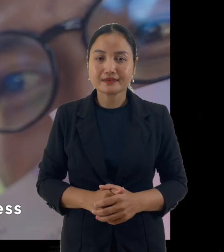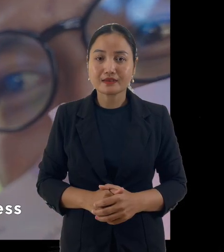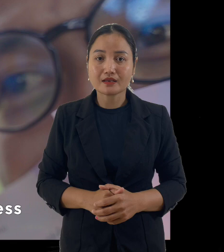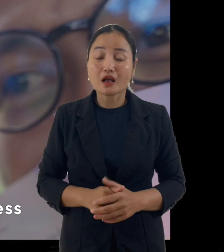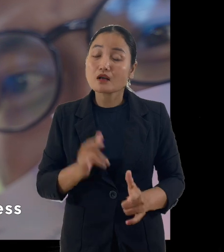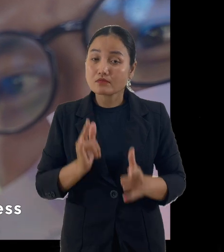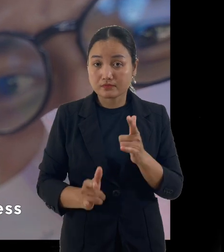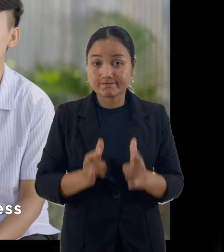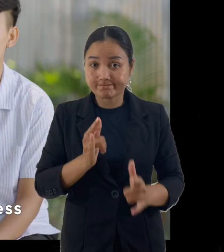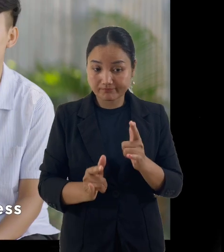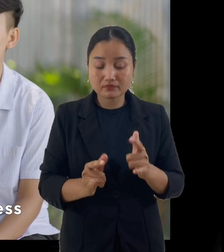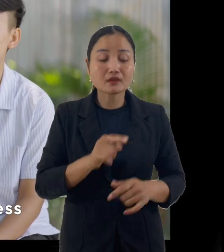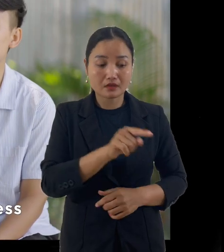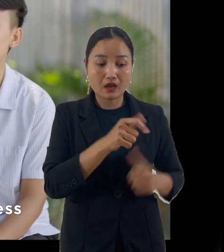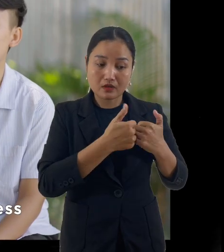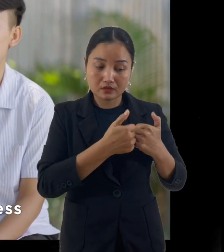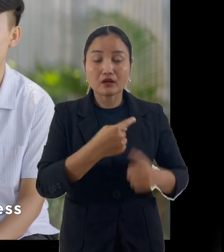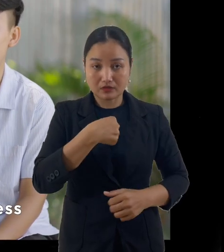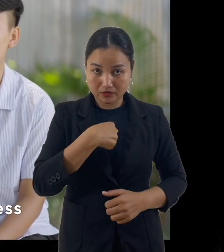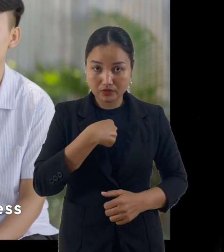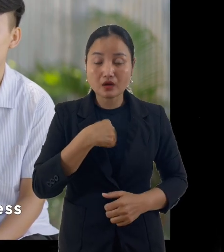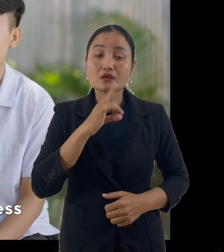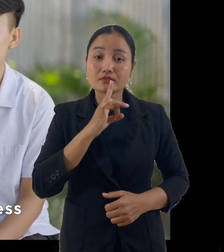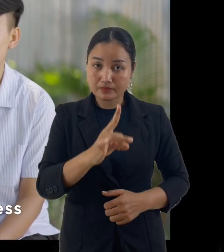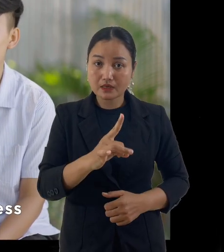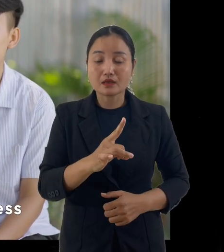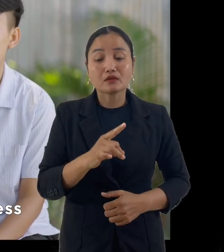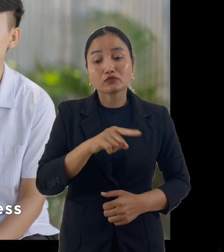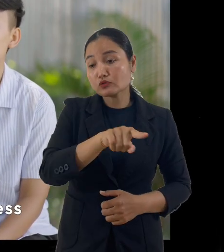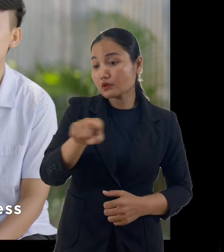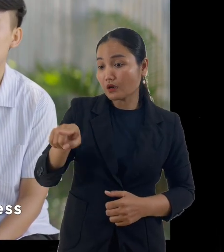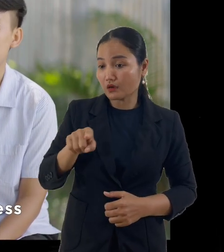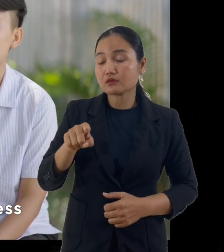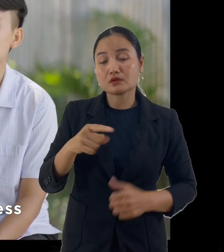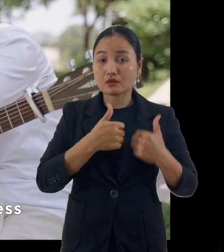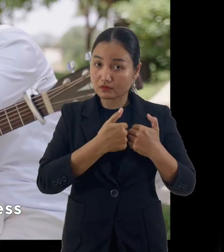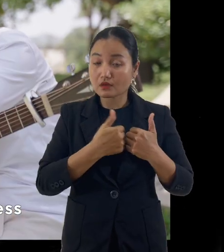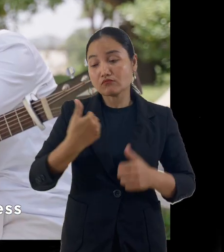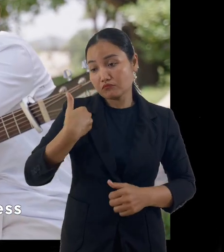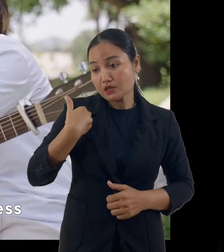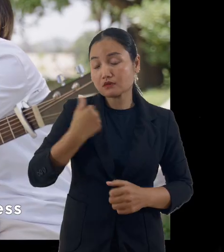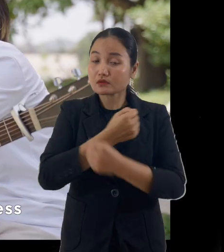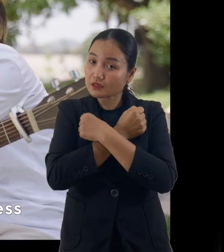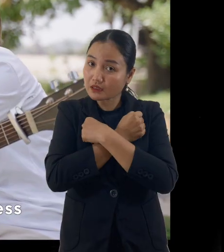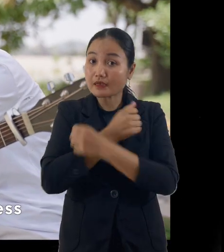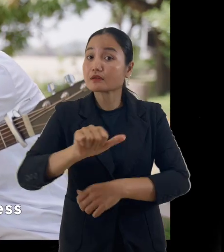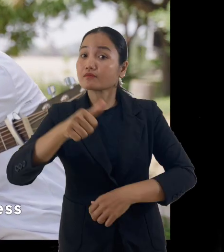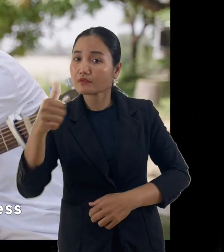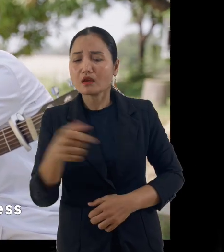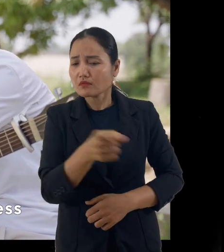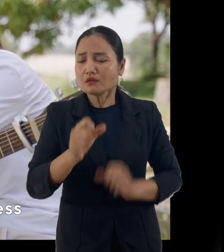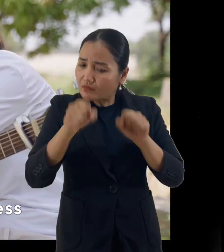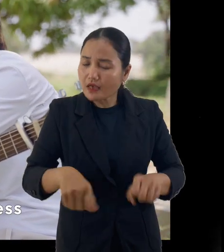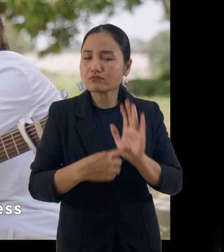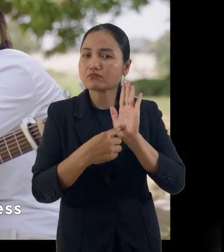បើសិនជាយើងមានក្តីស្រឡាញ់ចំពោះនរណាម្នាក់អញ្ចឹងខ្ញុំគិតថាយើងគួរតែសាកបង្ហាញអារម្មណ៍របស់យើង